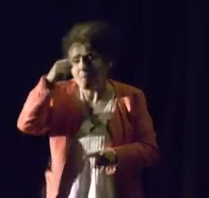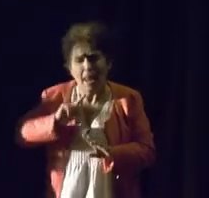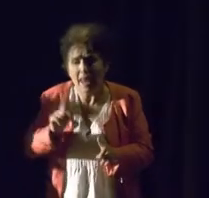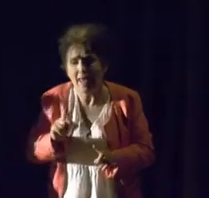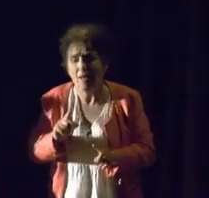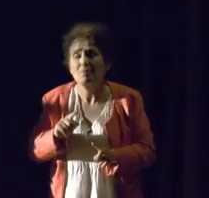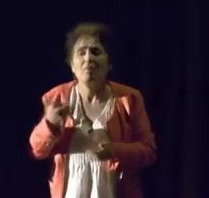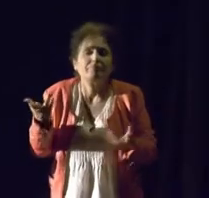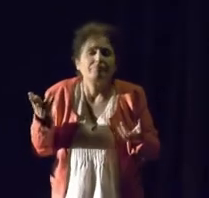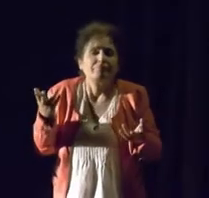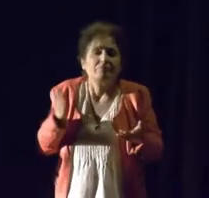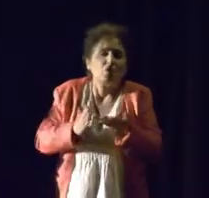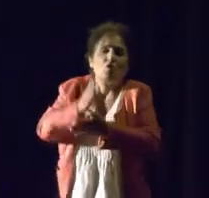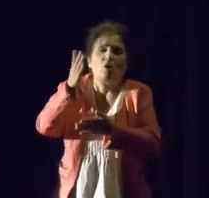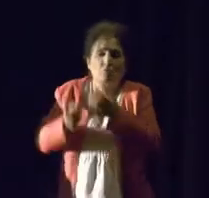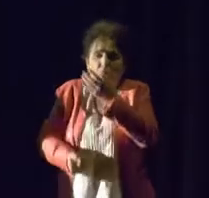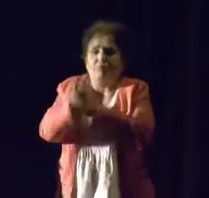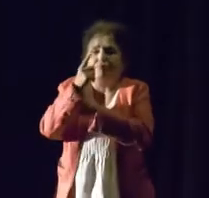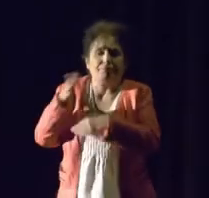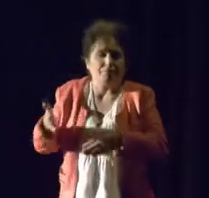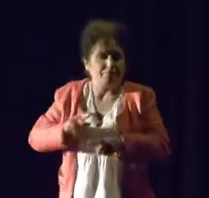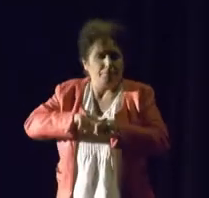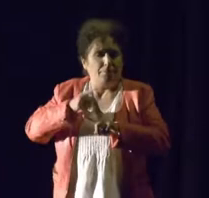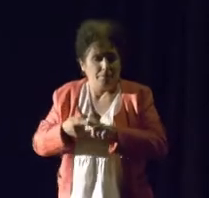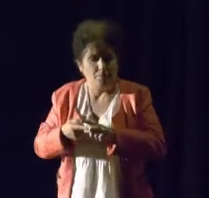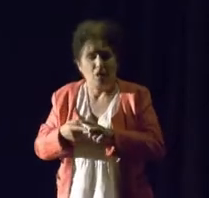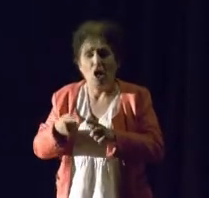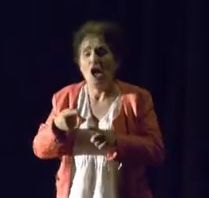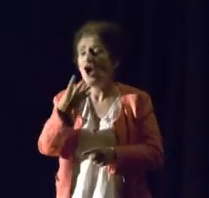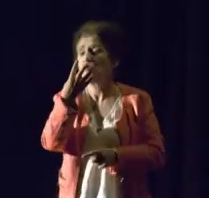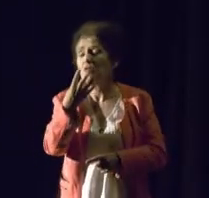туку едноставно, ете, така се случило. При што